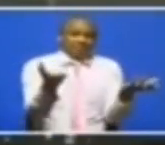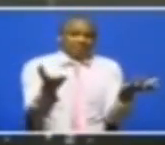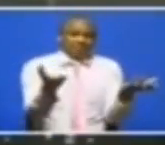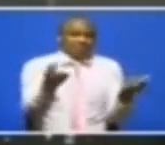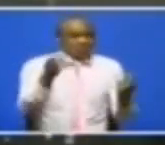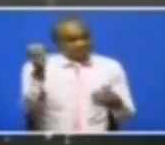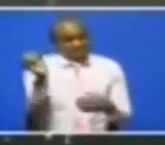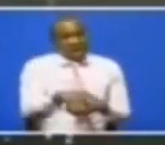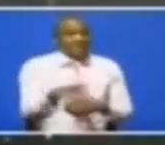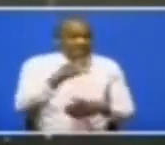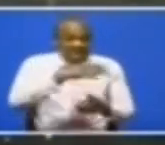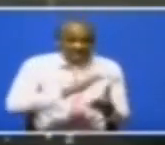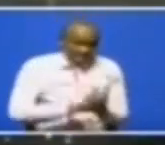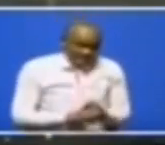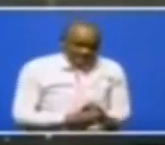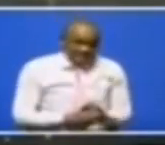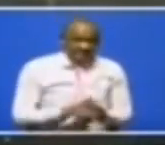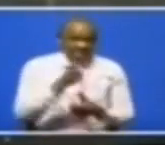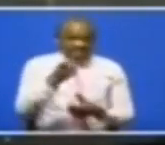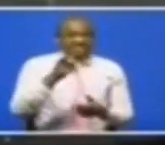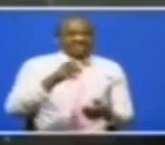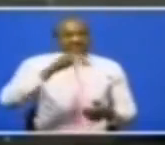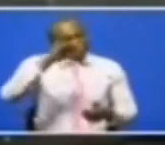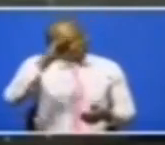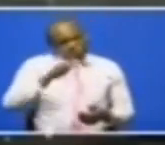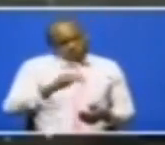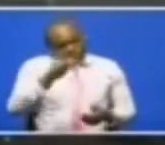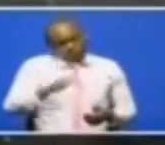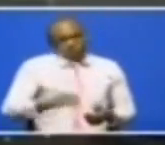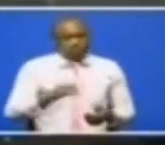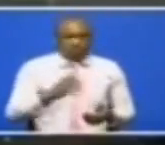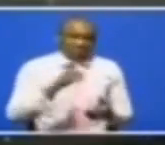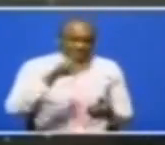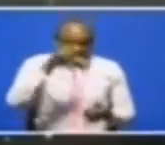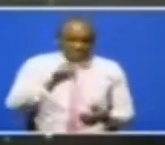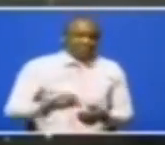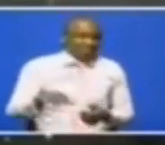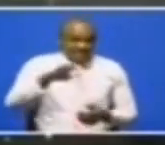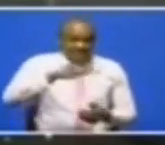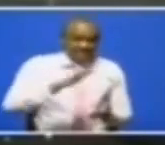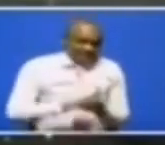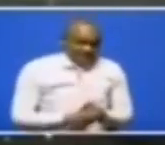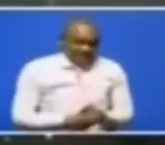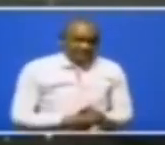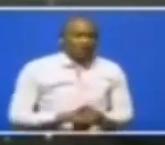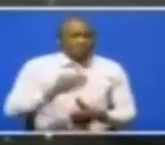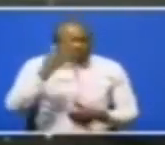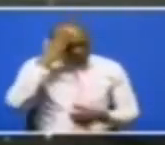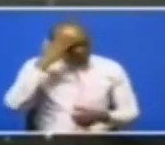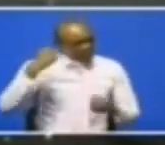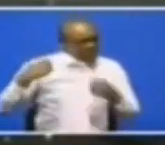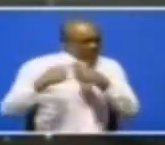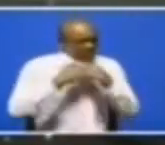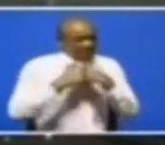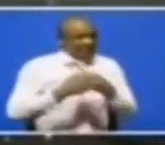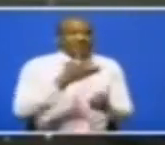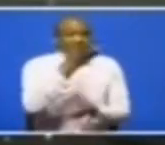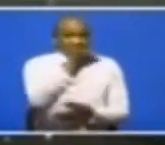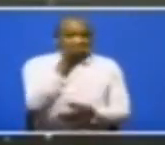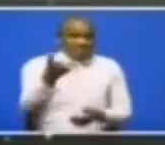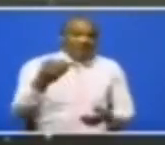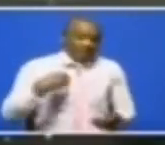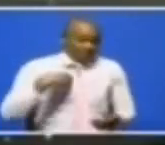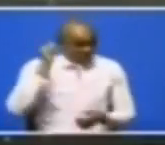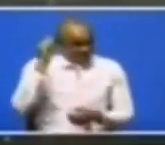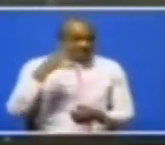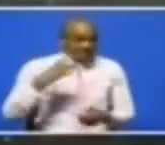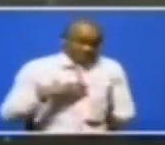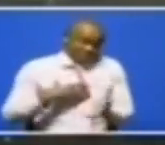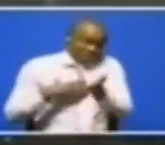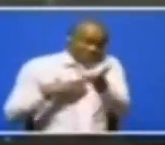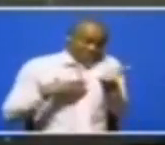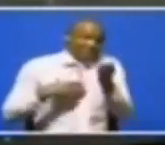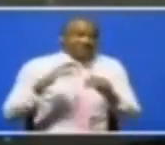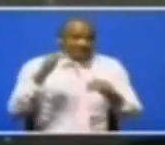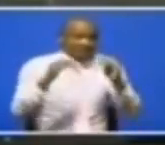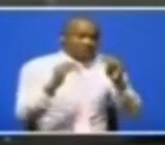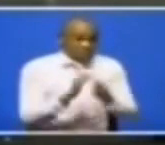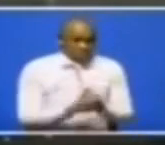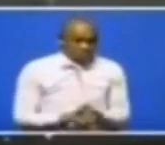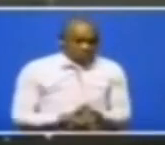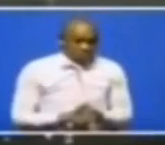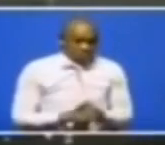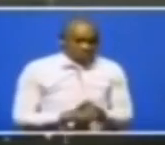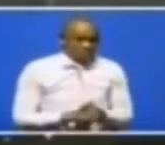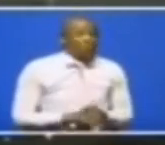tutasema duni au ile mitaa ya chini. Tunaelewa changamoto zinazowakumba wa Kenya katika kiwango